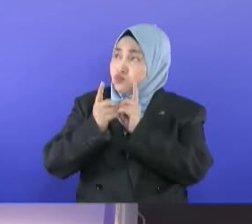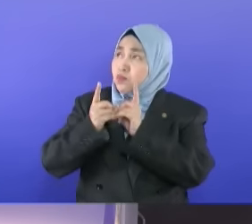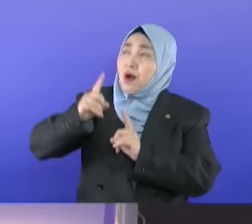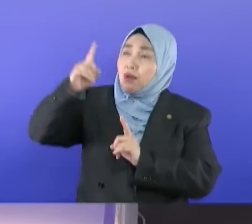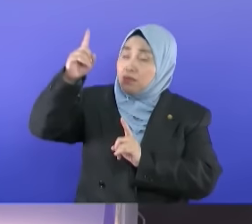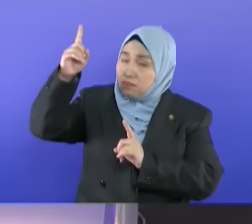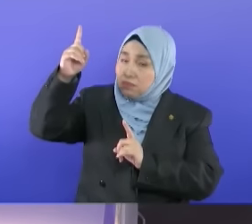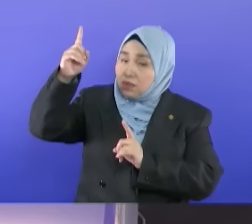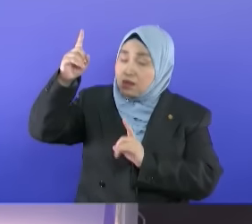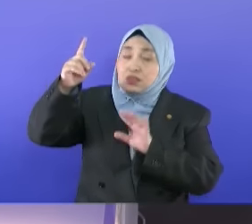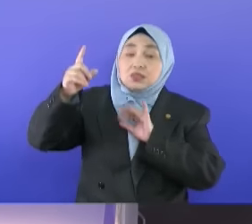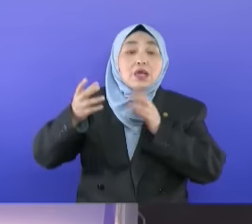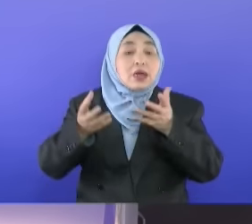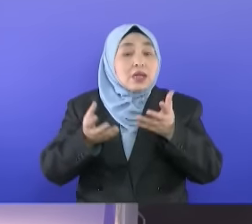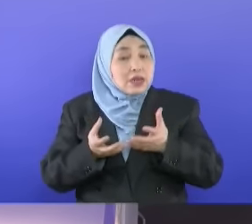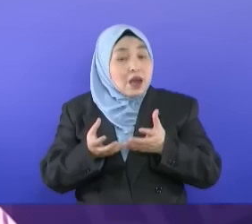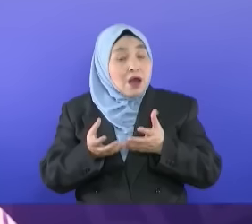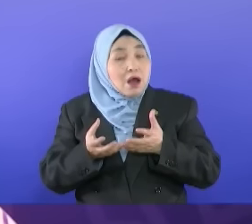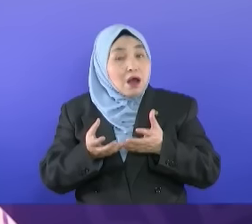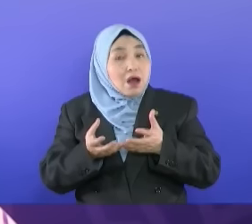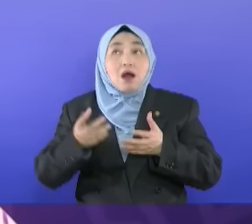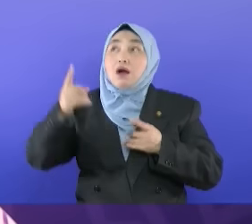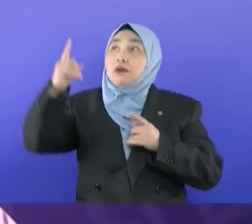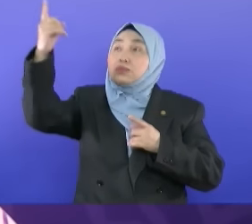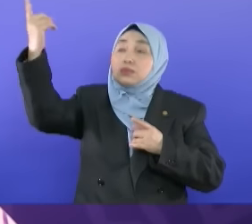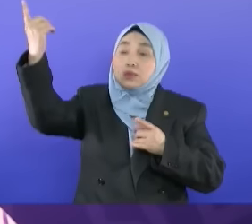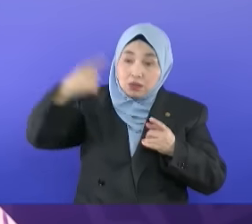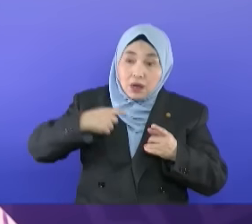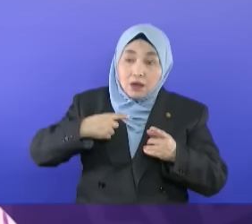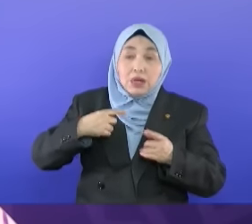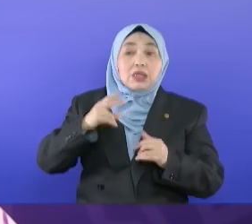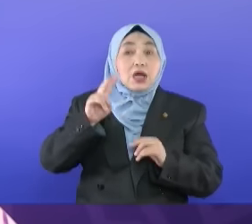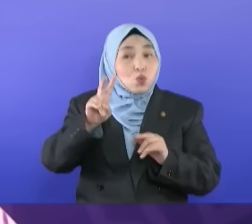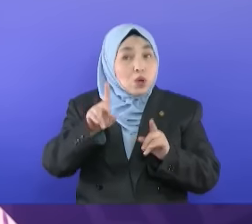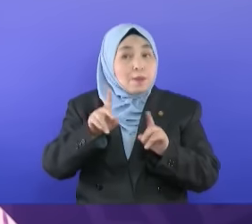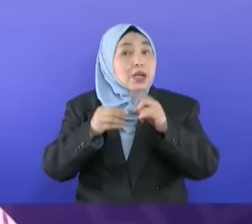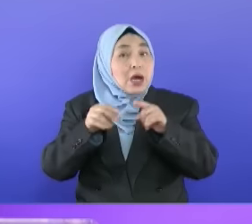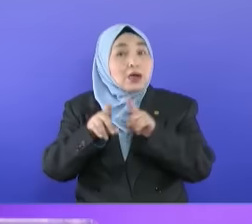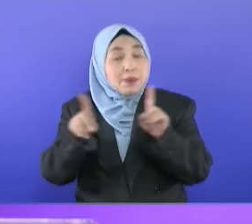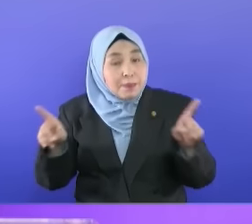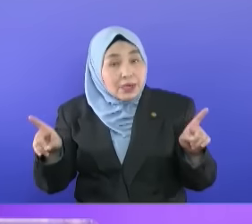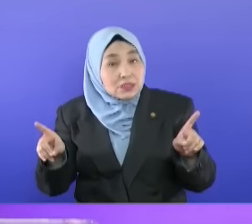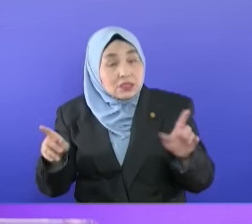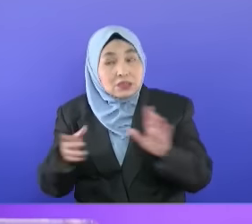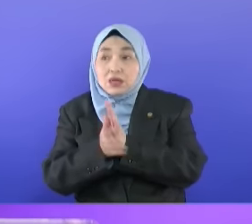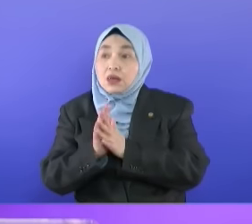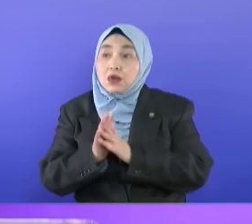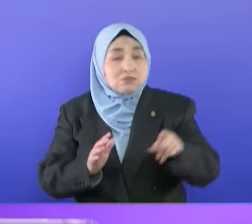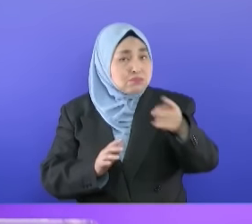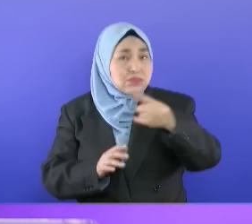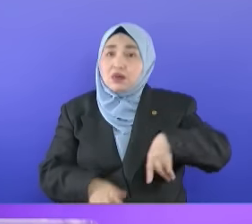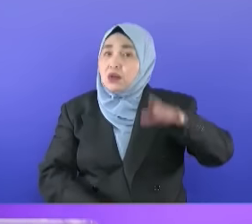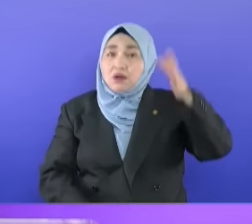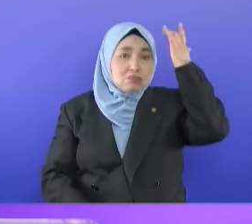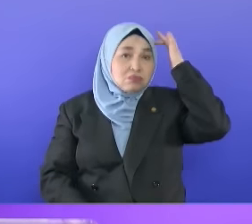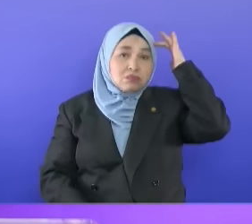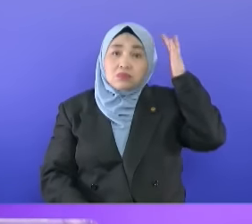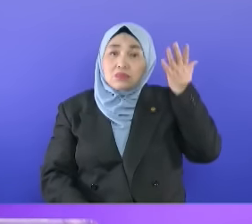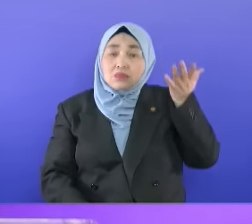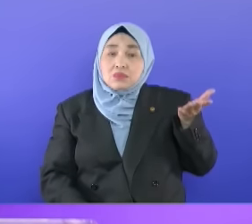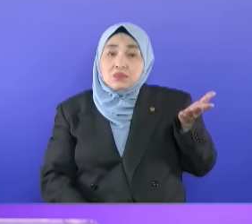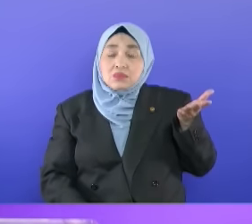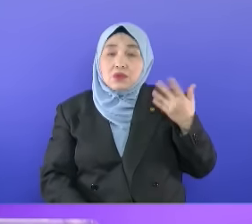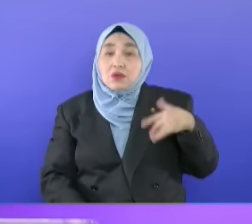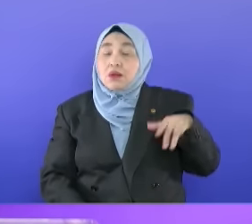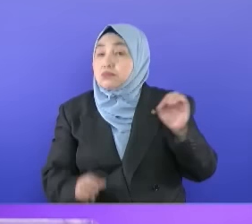lagi saya ingin didatangi Tuhan mereka yang tidak mengetahui orang